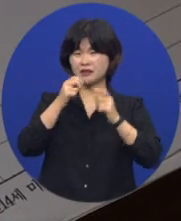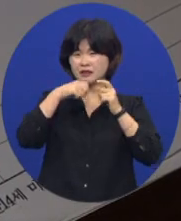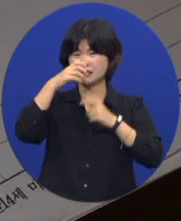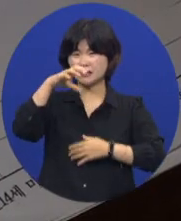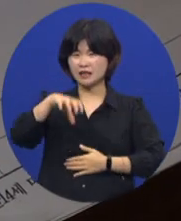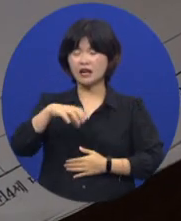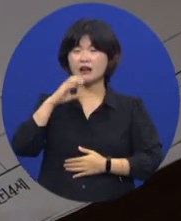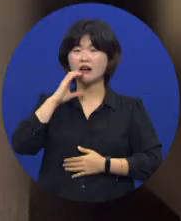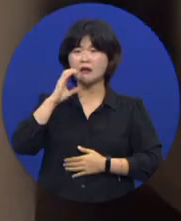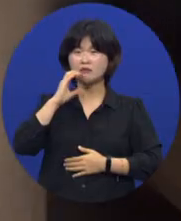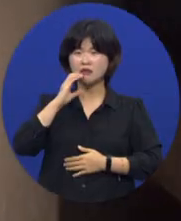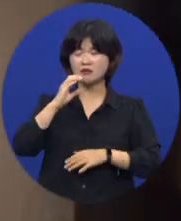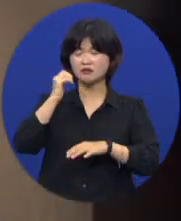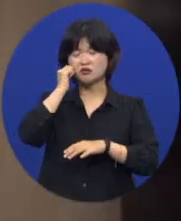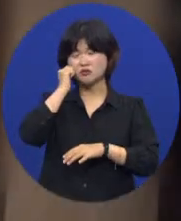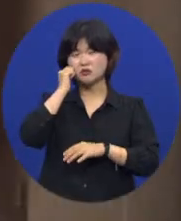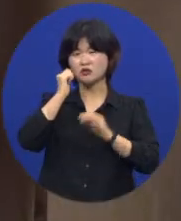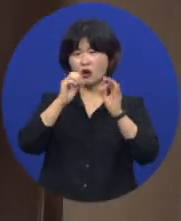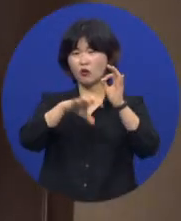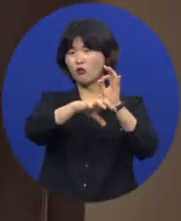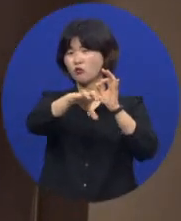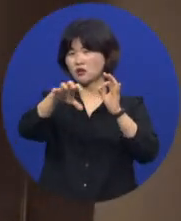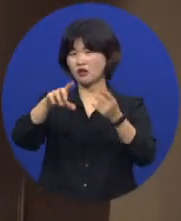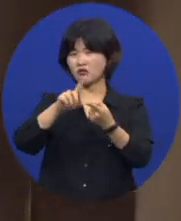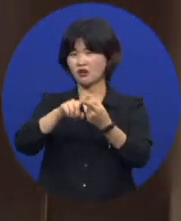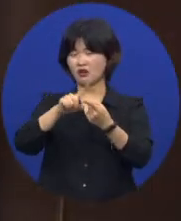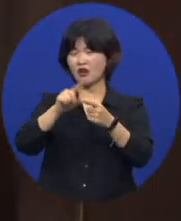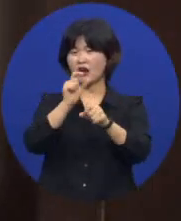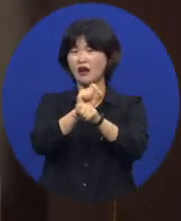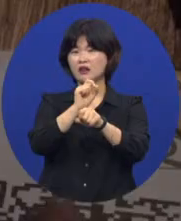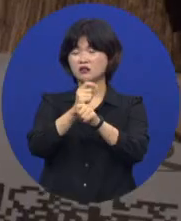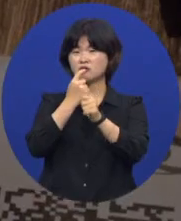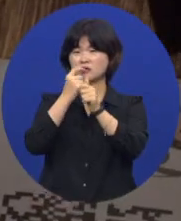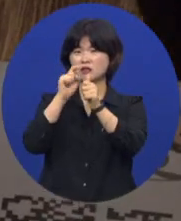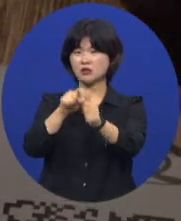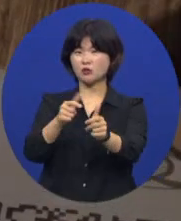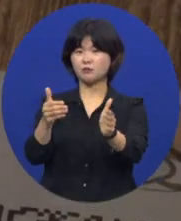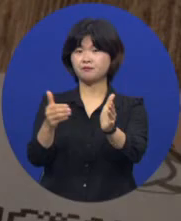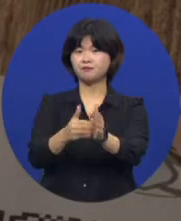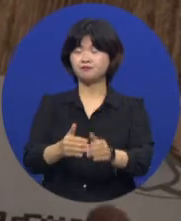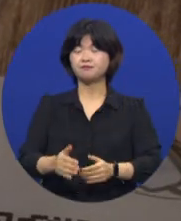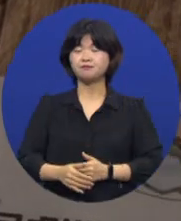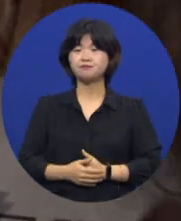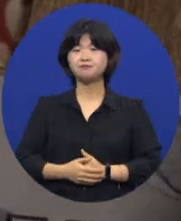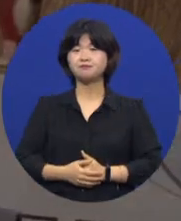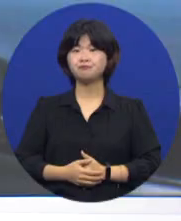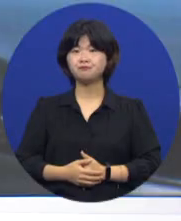식당과 카페 농어촌 민박 등 10곳에 는 행정지도 조치했습니다